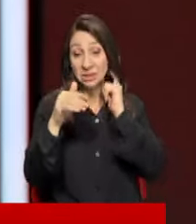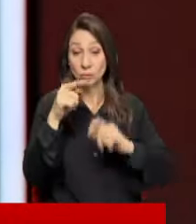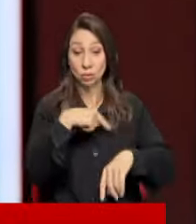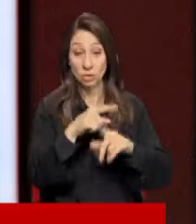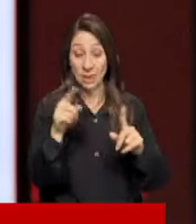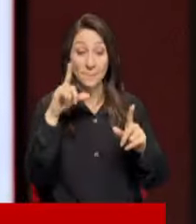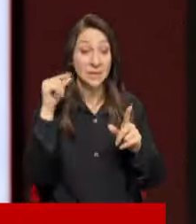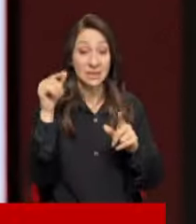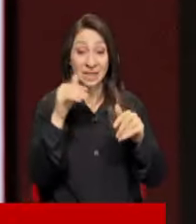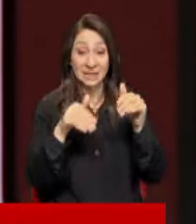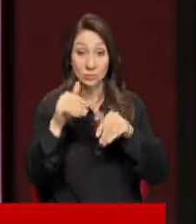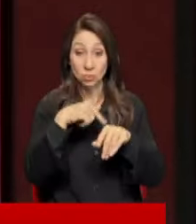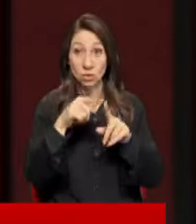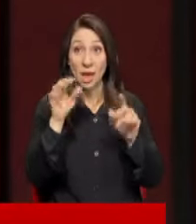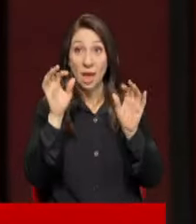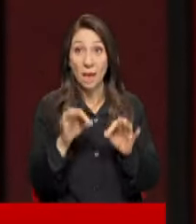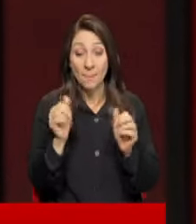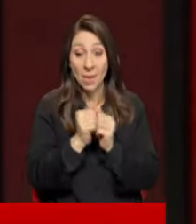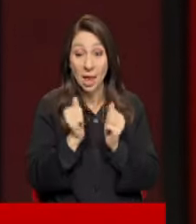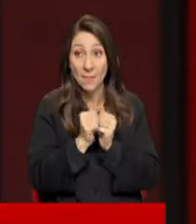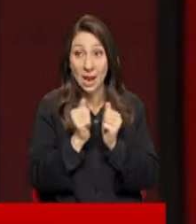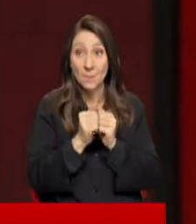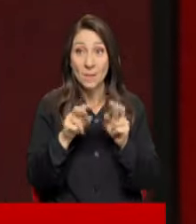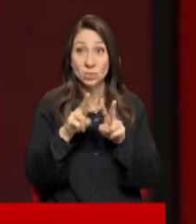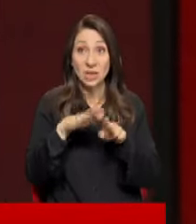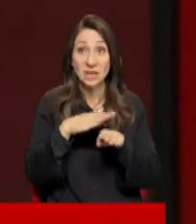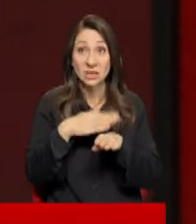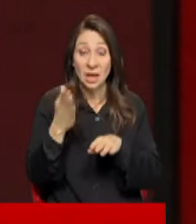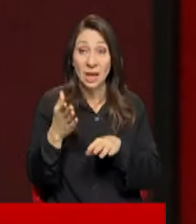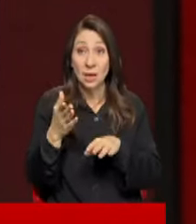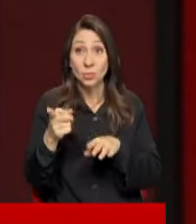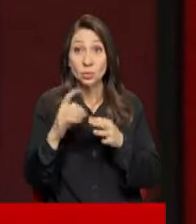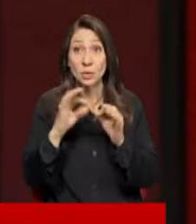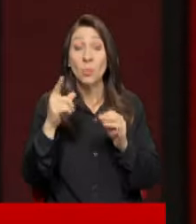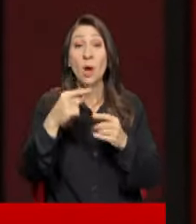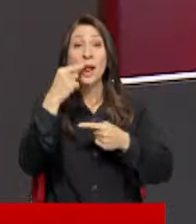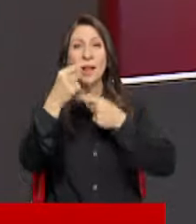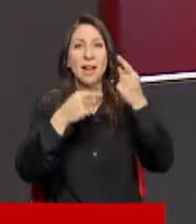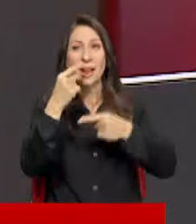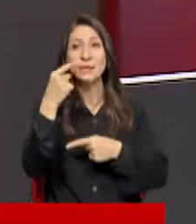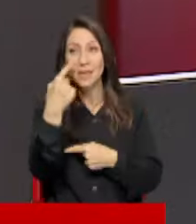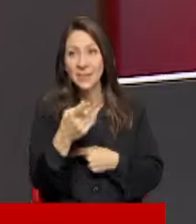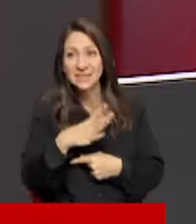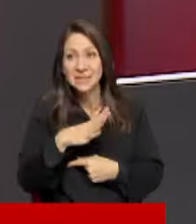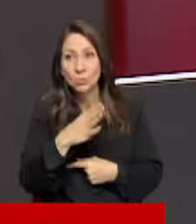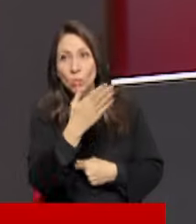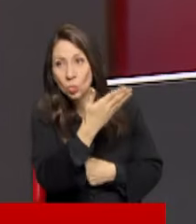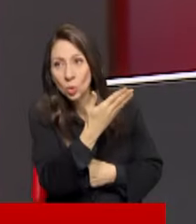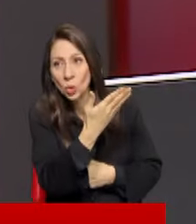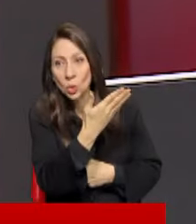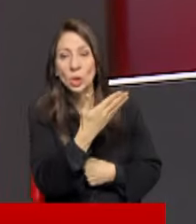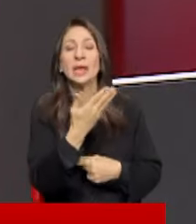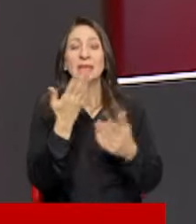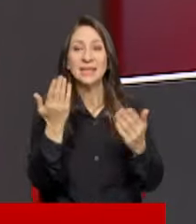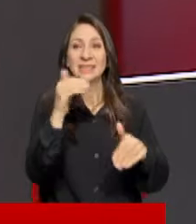Mayıs seçimleri sürecinde sürekli yan yanalardı Mansur Yavaş'ta. Ve i̇şte bu sözler geldi. Bu söylemlerden kastettiğim de buydu.